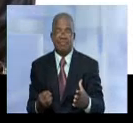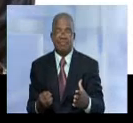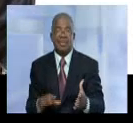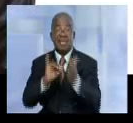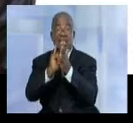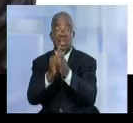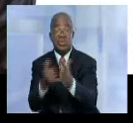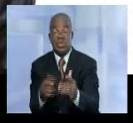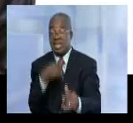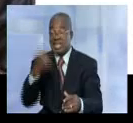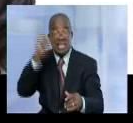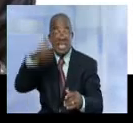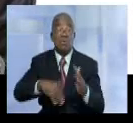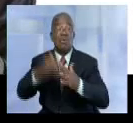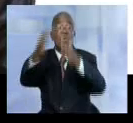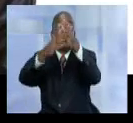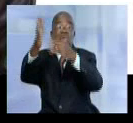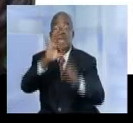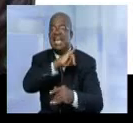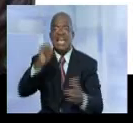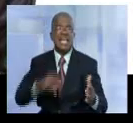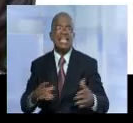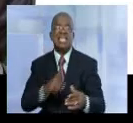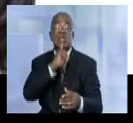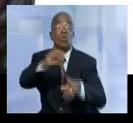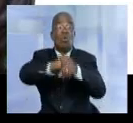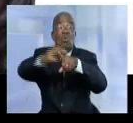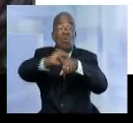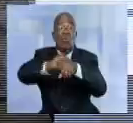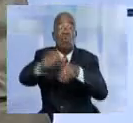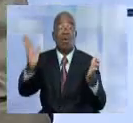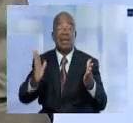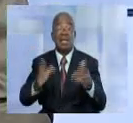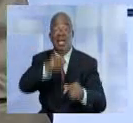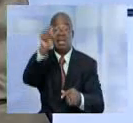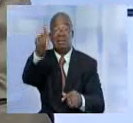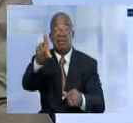construire le bâtiment, est-ce qu'ils ont la compétence?